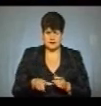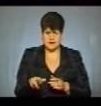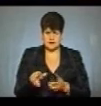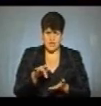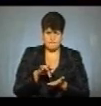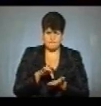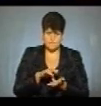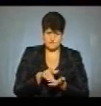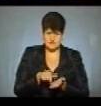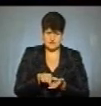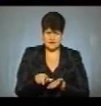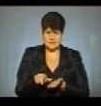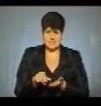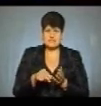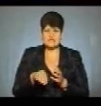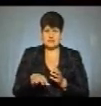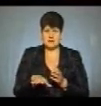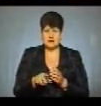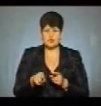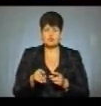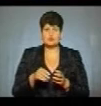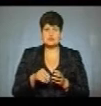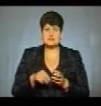траси земля. І цю землю роздали